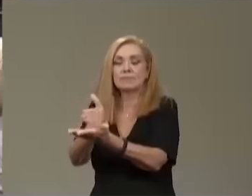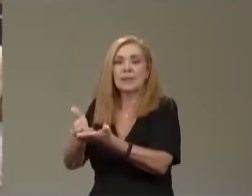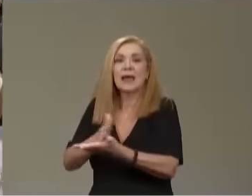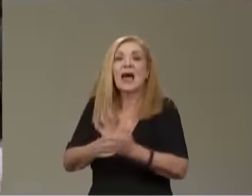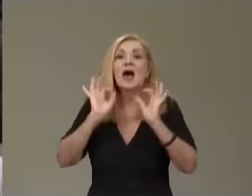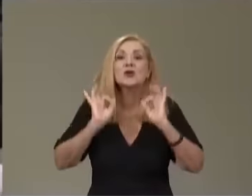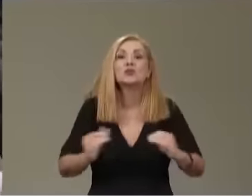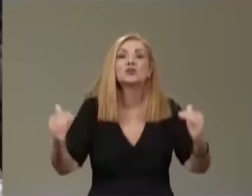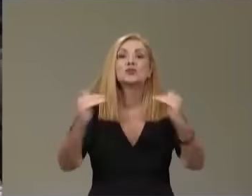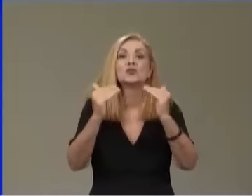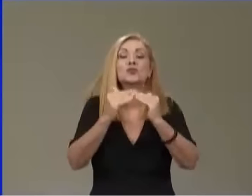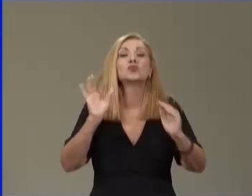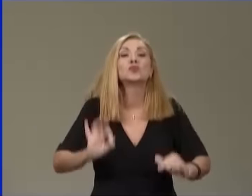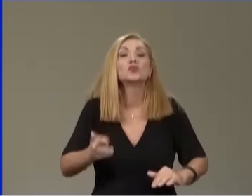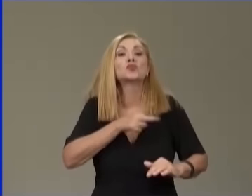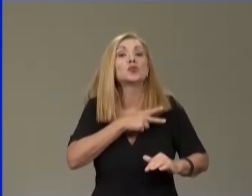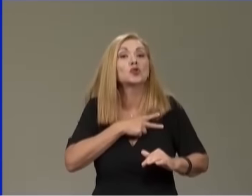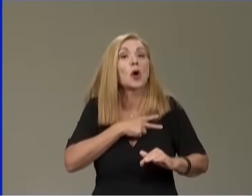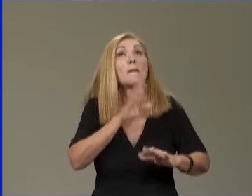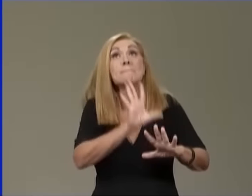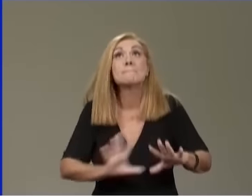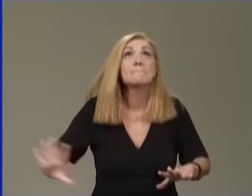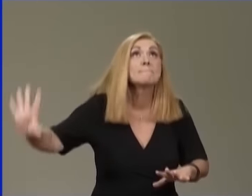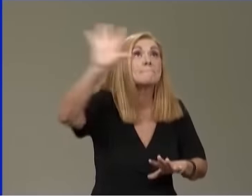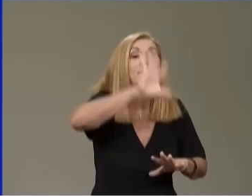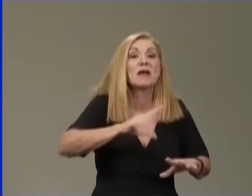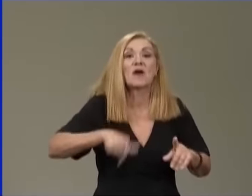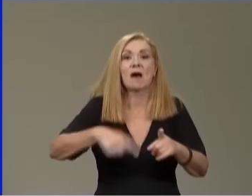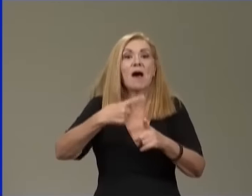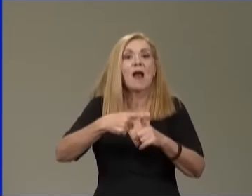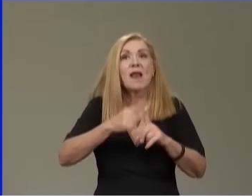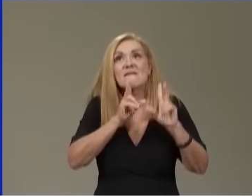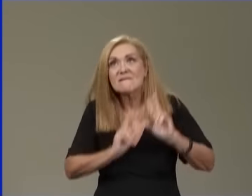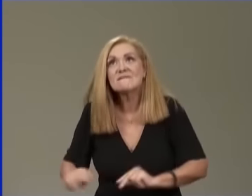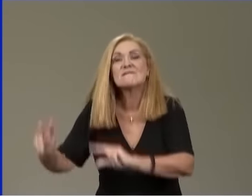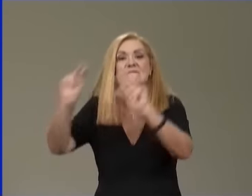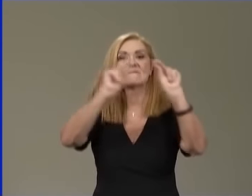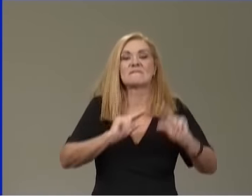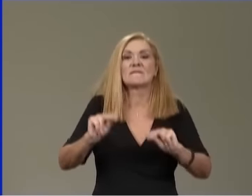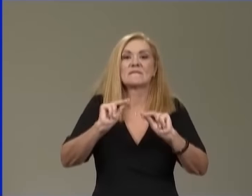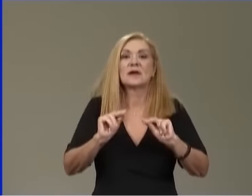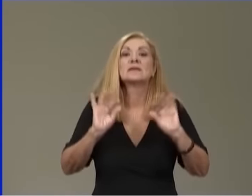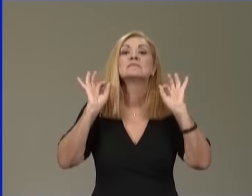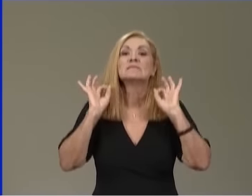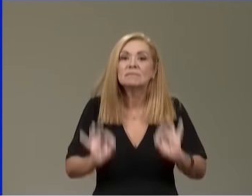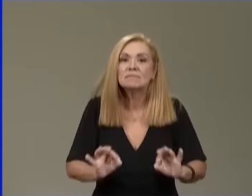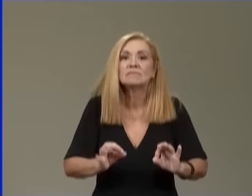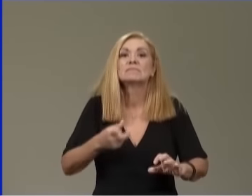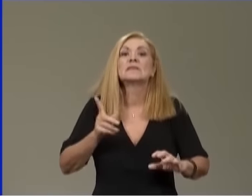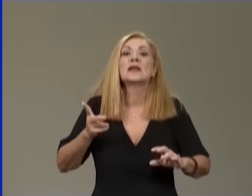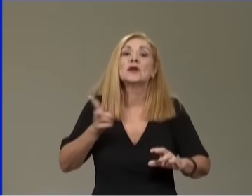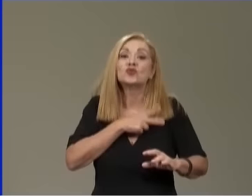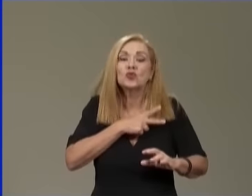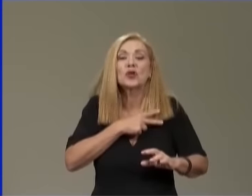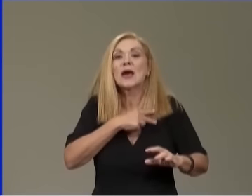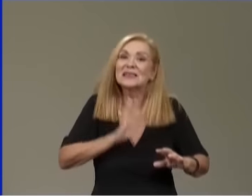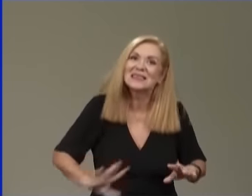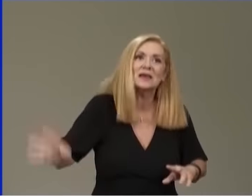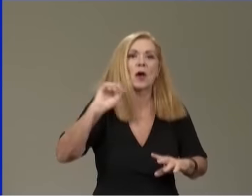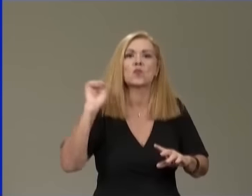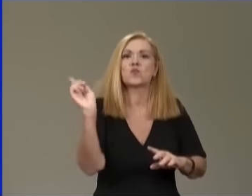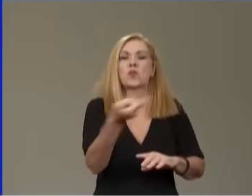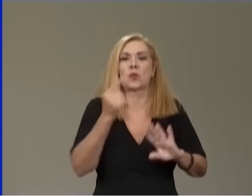στρώματα, αλλά και σε όλες τις περιφέρειες της χώρας. Είναι αυτό το οποίο έχω αποκαλέσει πολλές φορές η ανάγκη για διπλή σύγκληση. Και επιτρέψτε